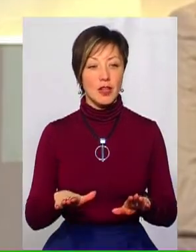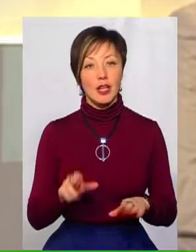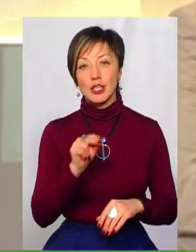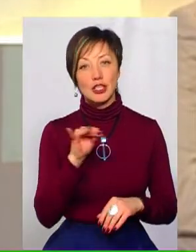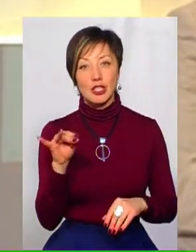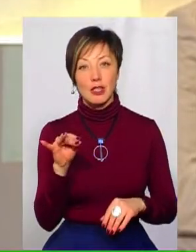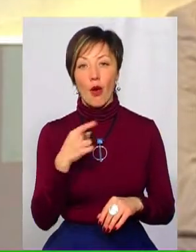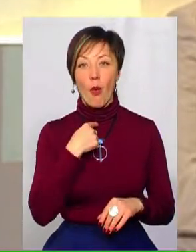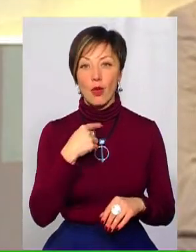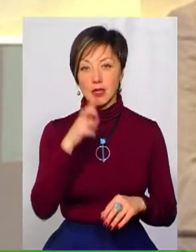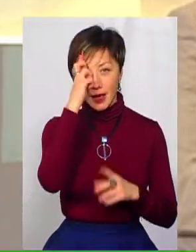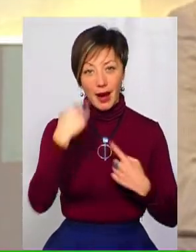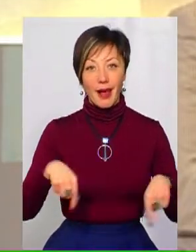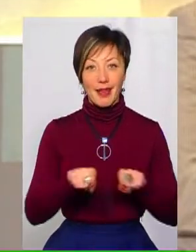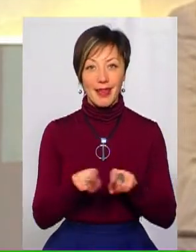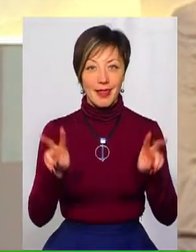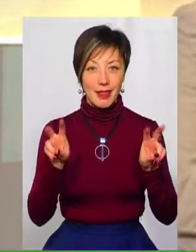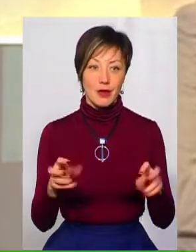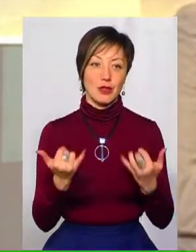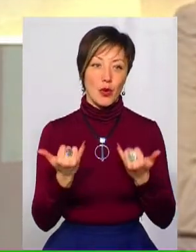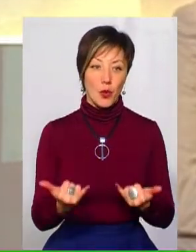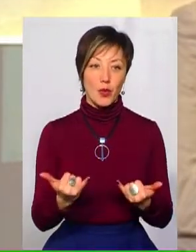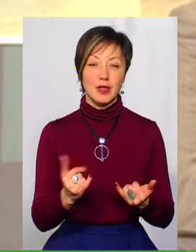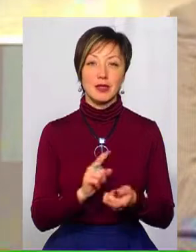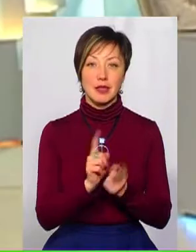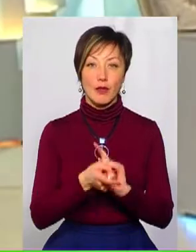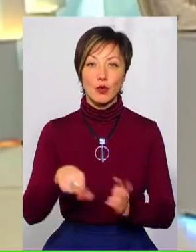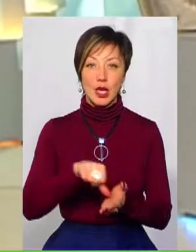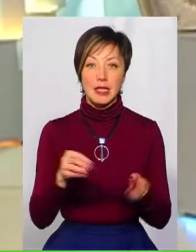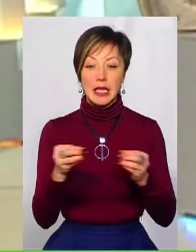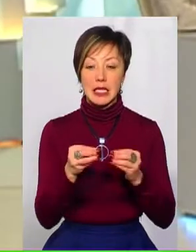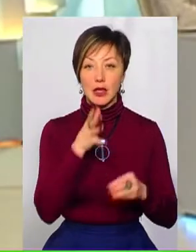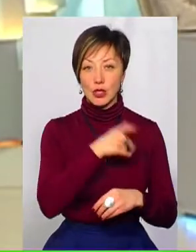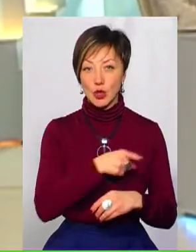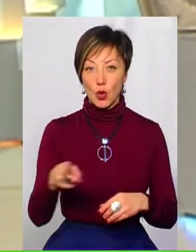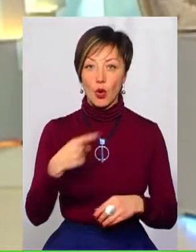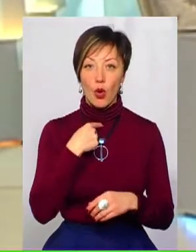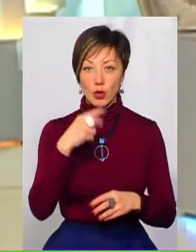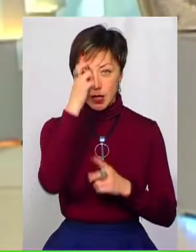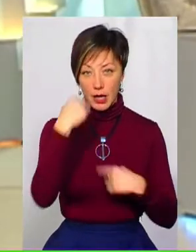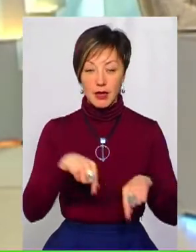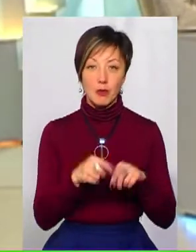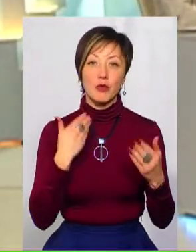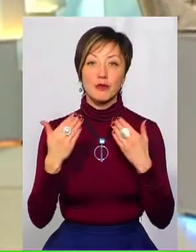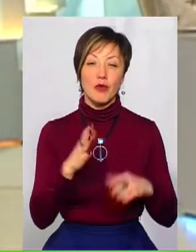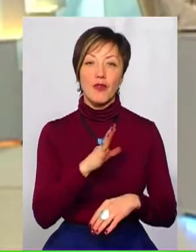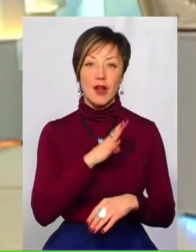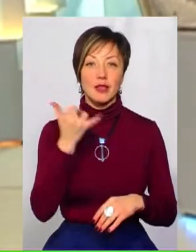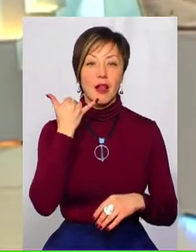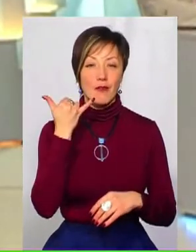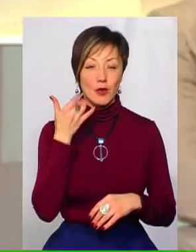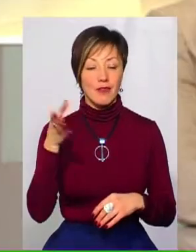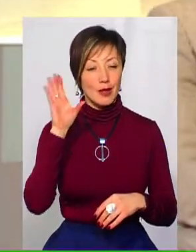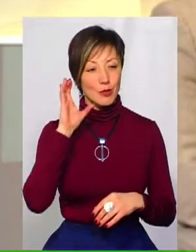піти би мені на «Голос країни». Okay. І отож він сьогодні став учасником 10-го сезону «Голосу країни», і ми з ним поспілкувалися телефоном.